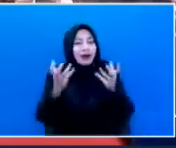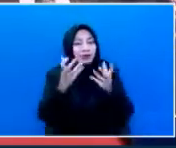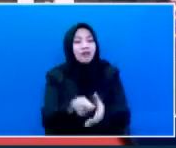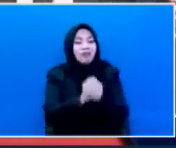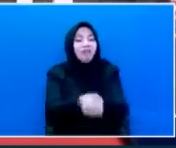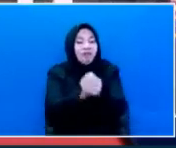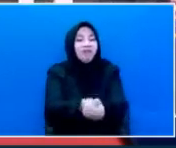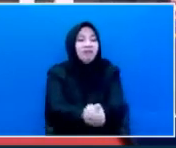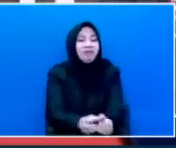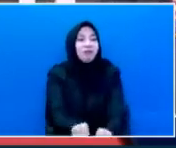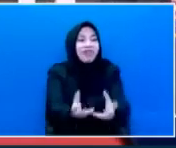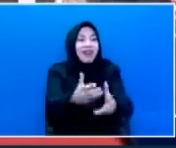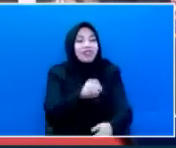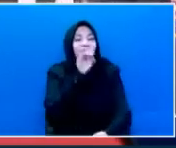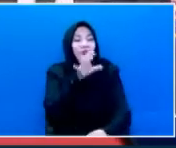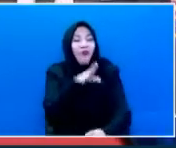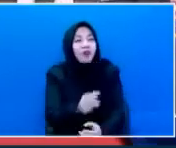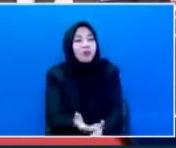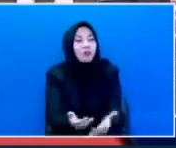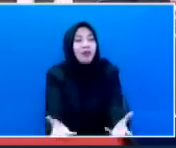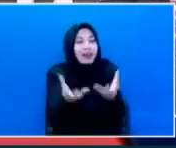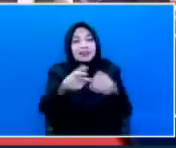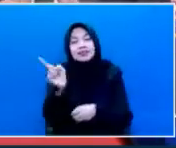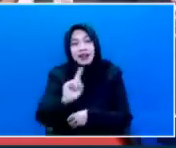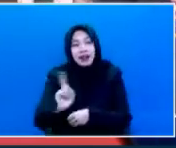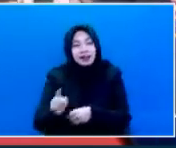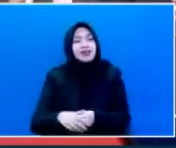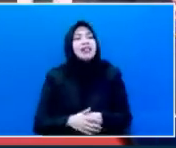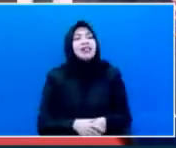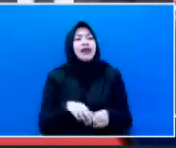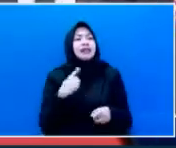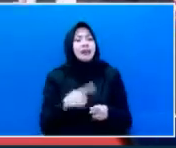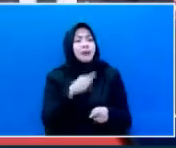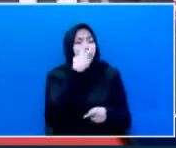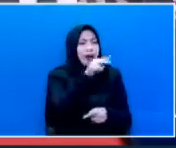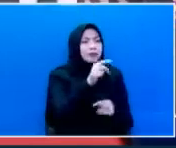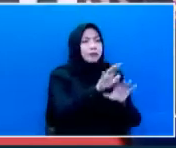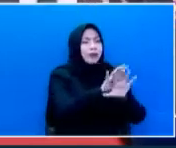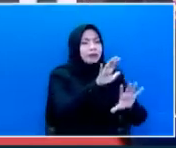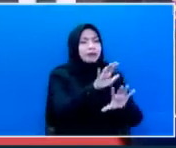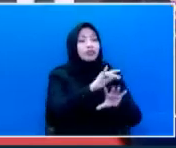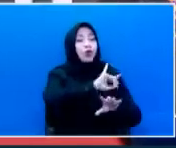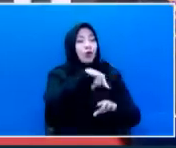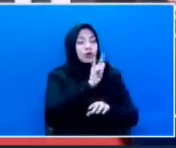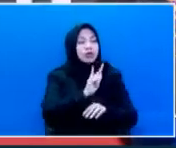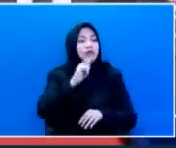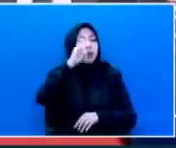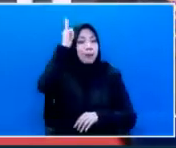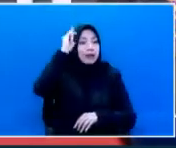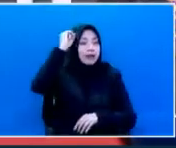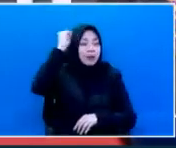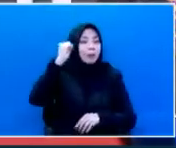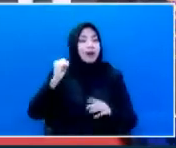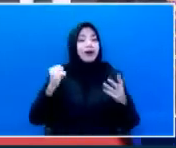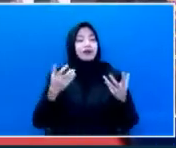lihat akar permasalahannya kan sebenarnya muncul dari e ketidakharmonisan begitu hubungan antara Joko Widodo dan juga PDIP yang